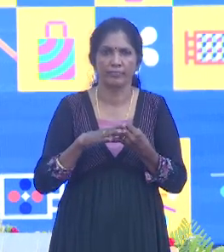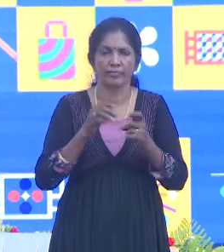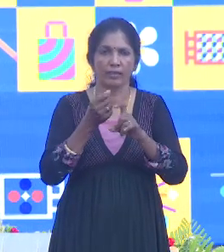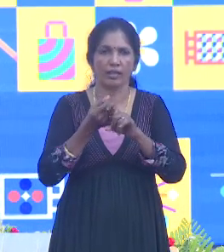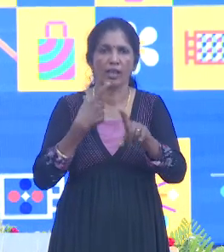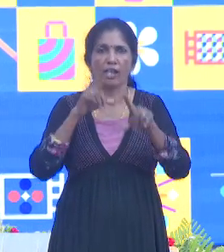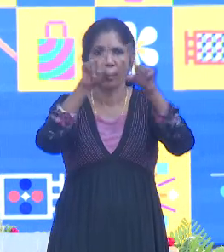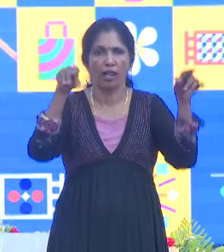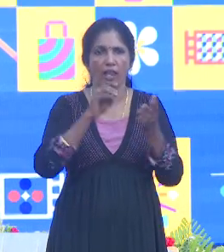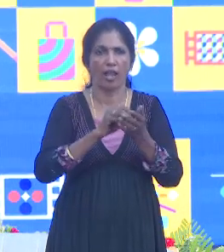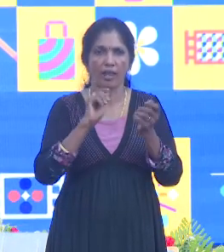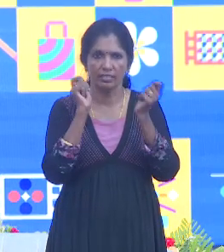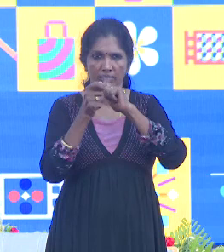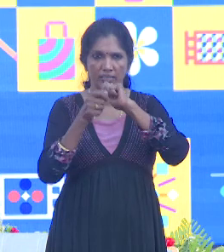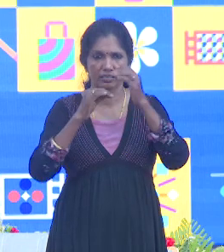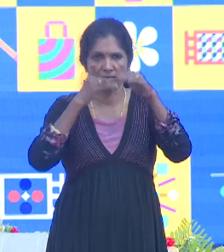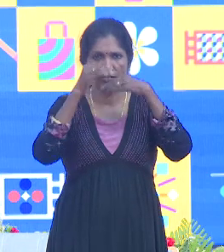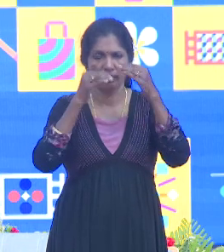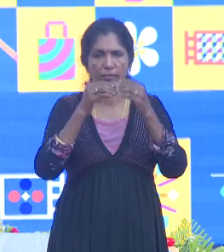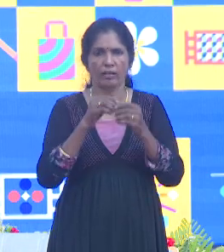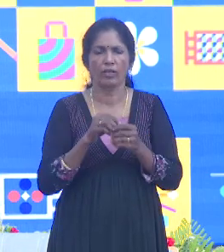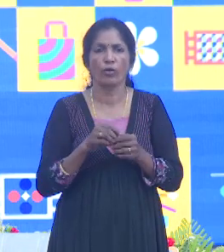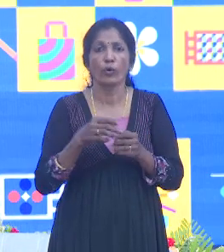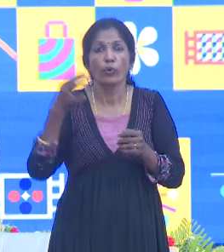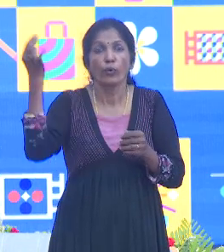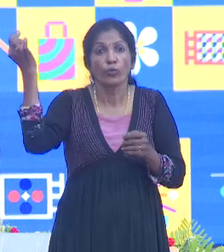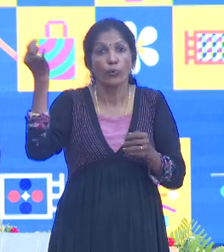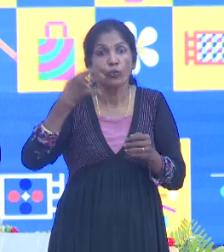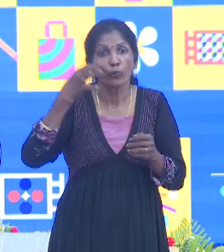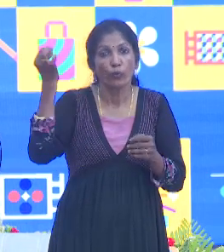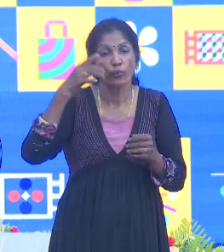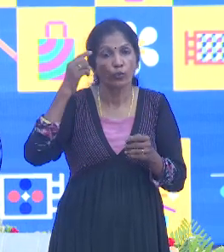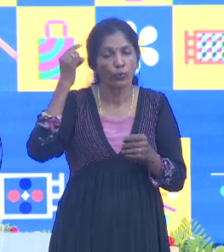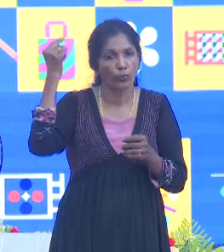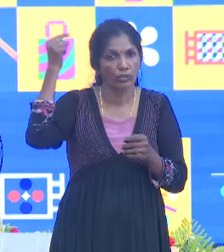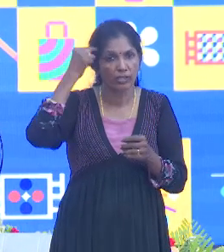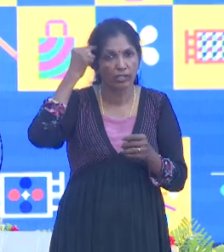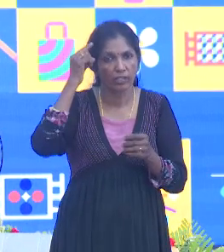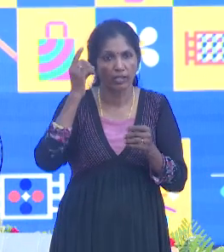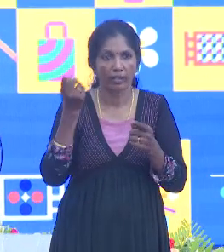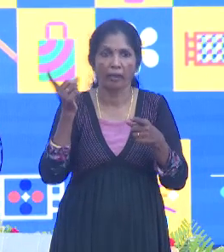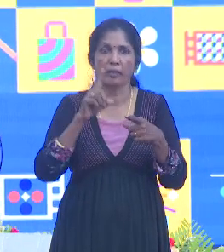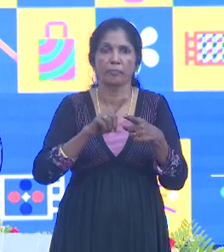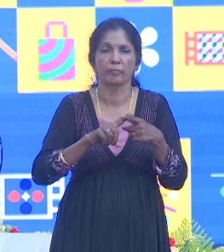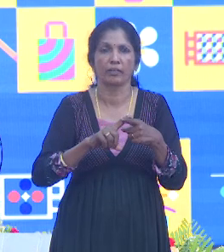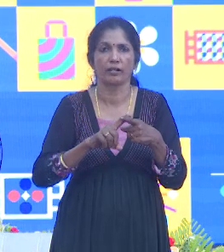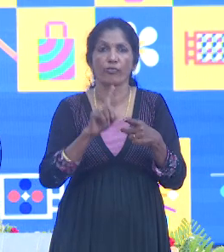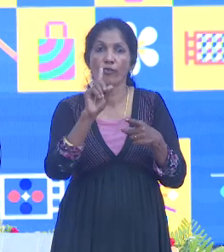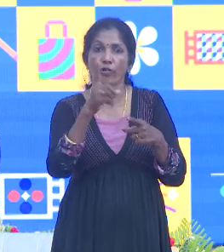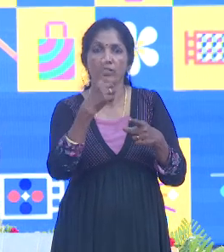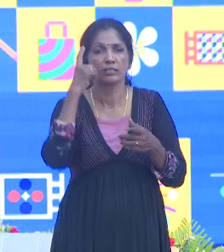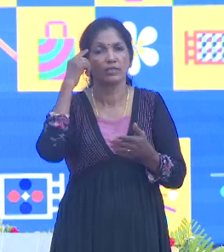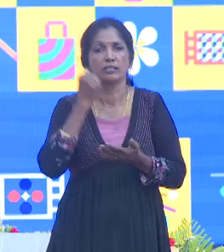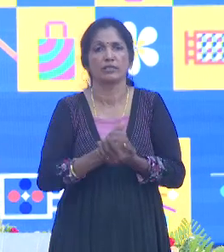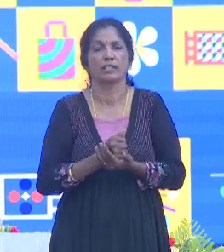കേരള ഭൂപരിഷ്കരണ നിയമത്തിന് ഒരു പുനർവായന, ഒരു പുനർചിന്തനം ഉണ്ടാവുകയാണെങ്കിൽ ആദ്യം